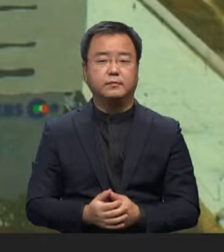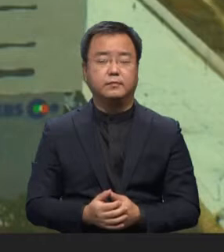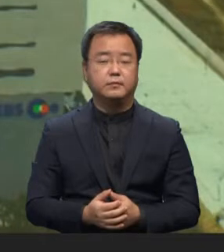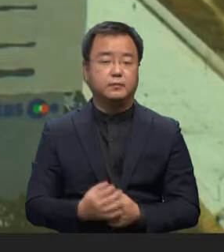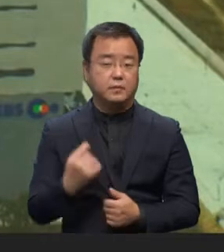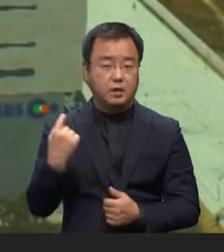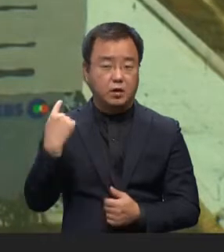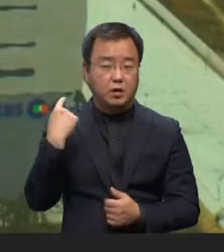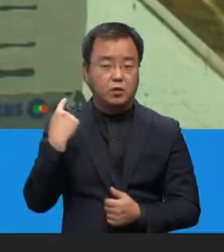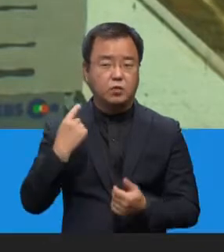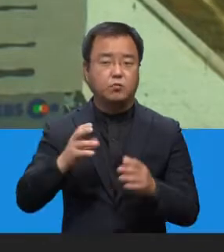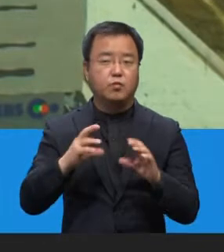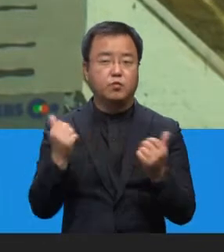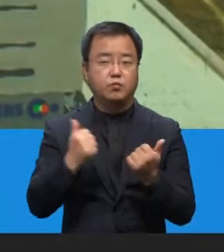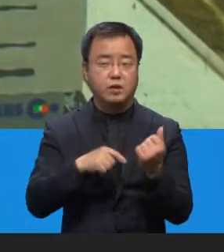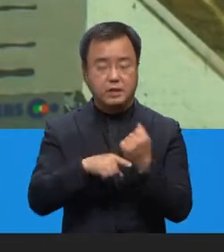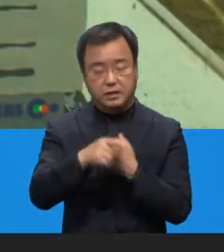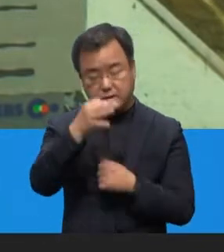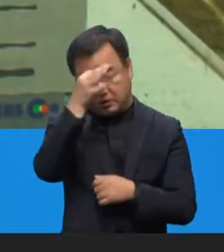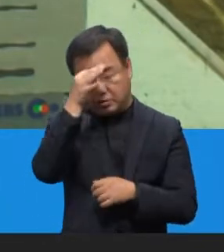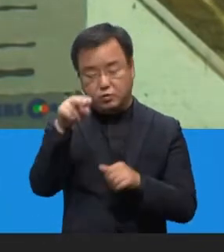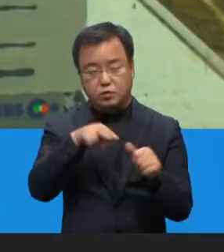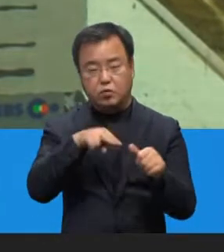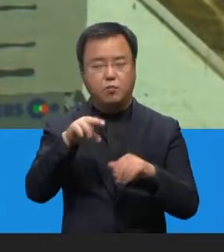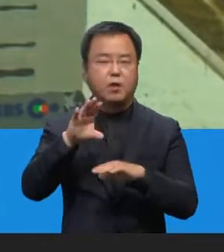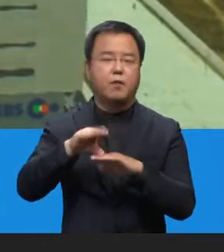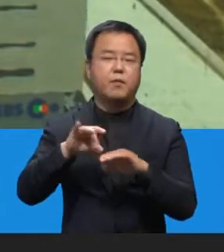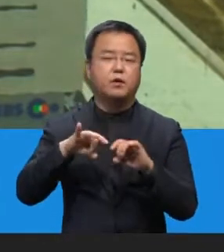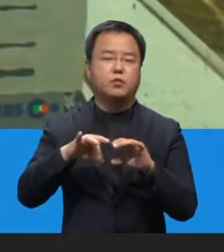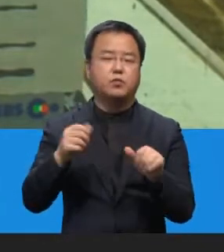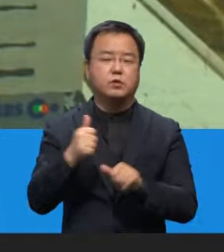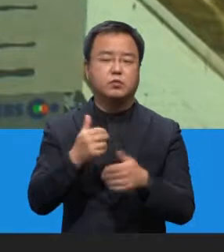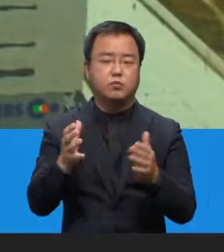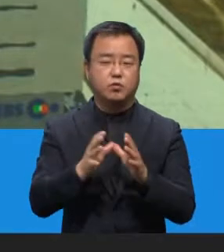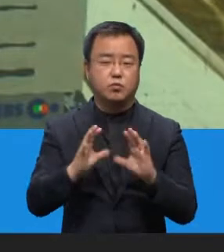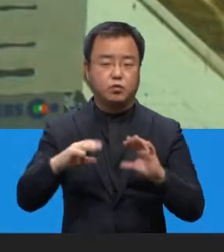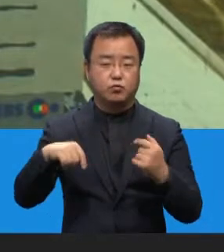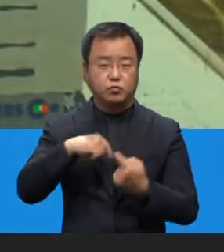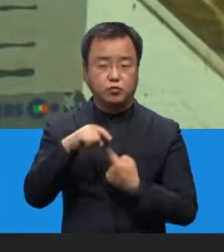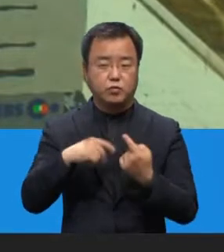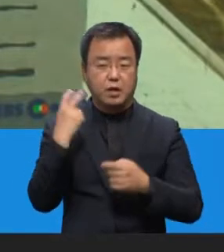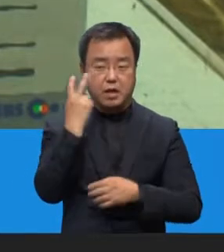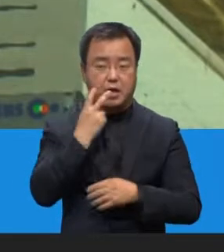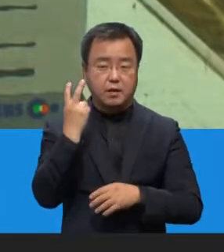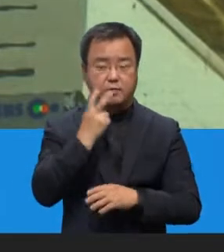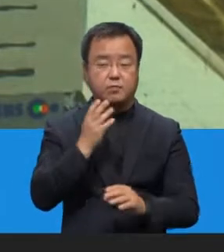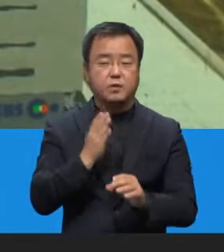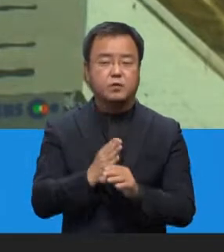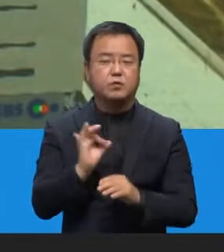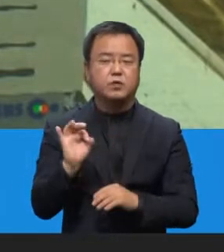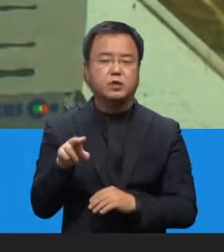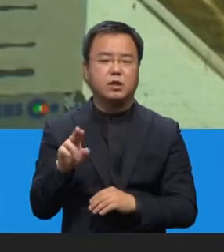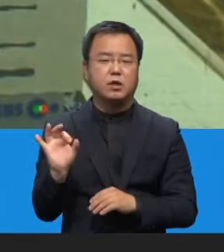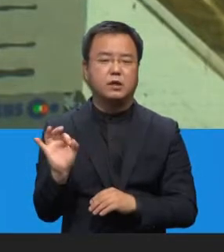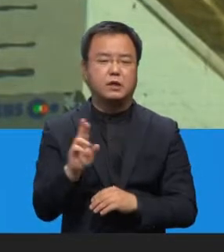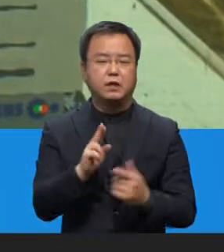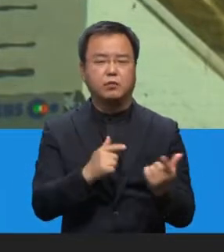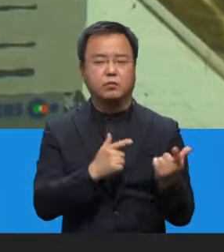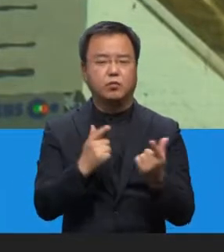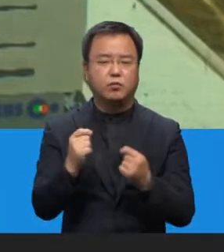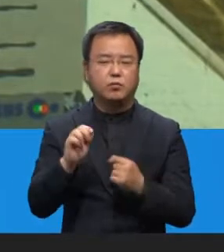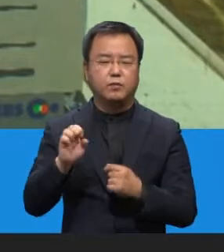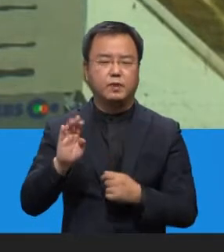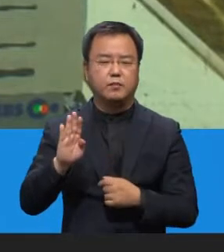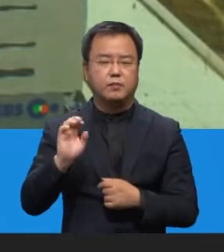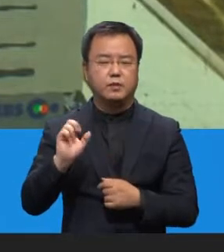어제 열린 국회 과학기술 정보 방송통신위원회 국정감사에서 는 여야가 한목소리로 ebs 의 공적